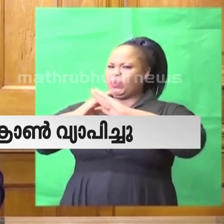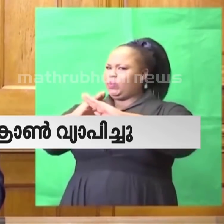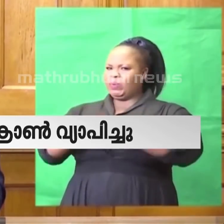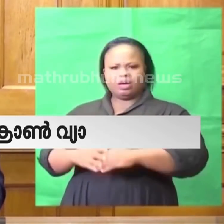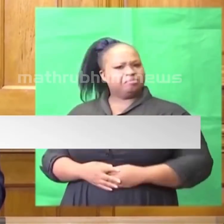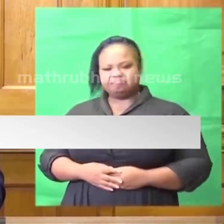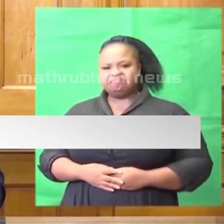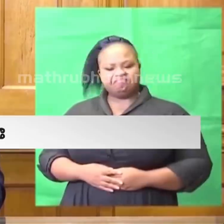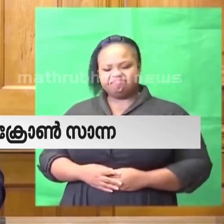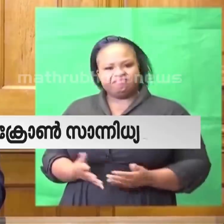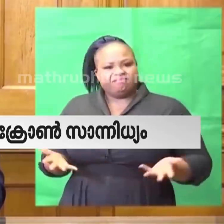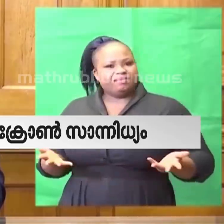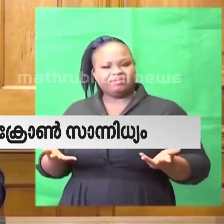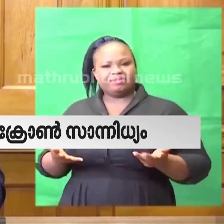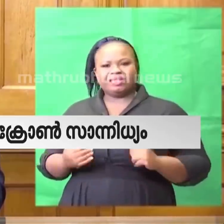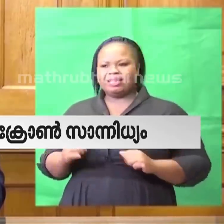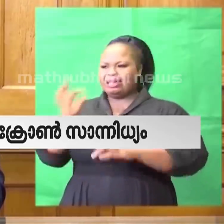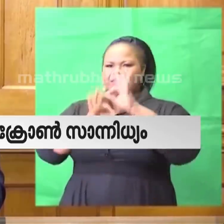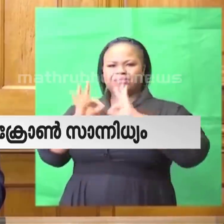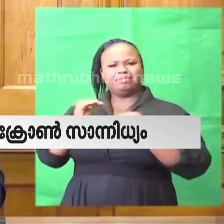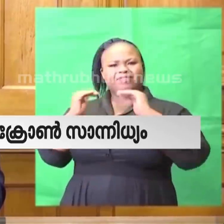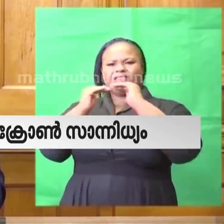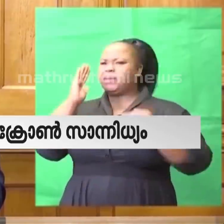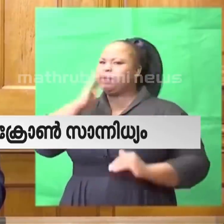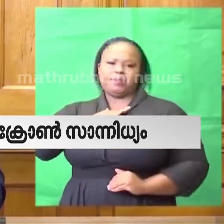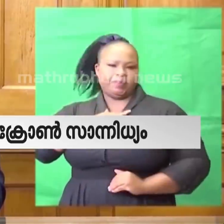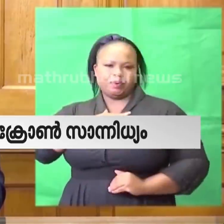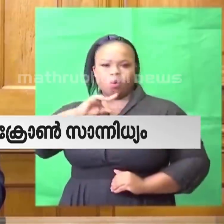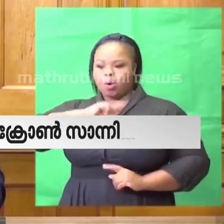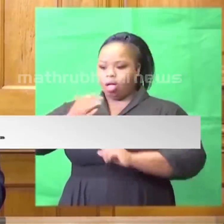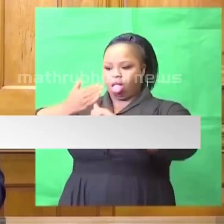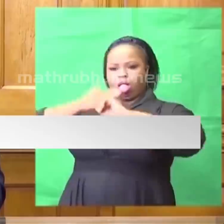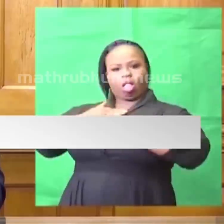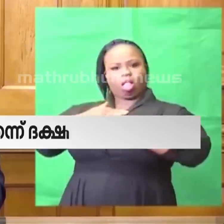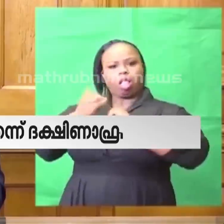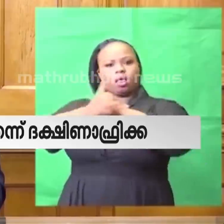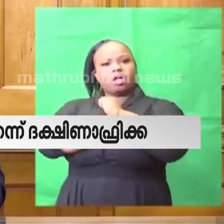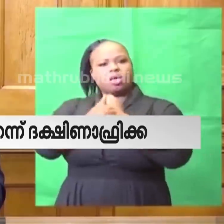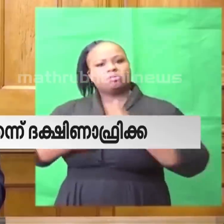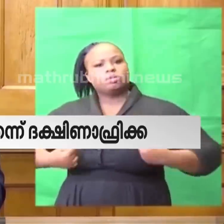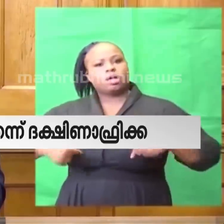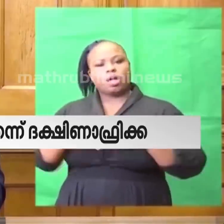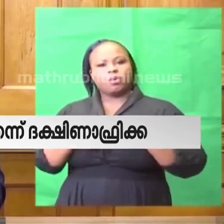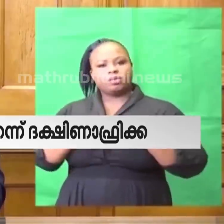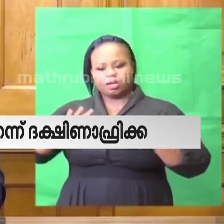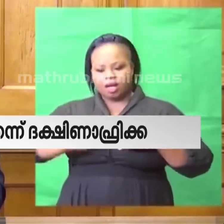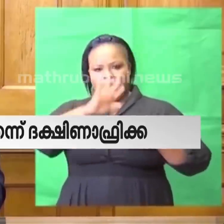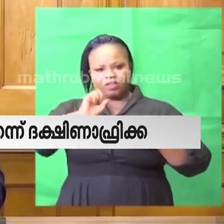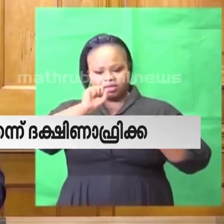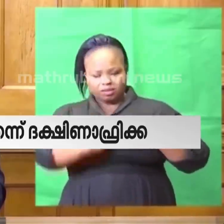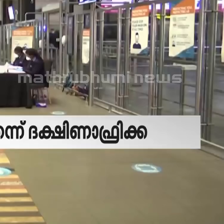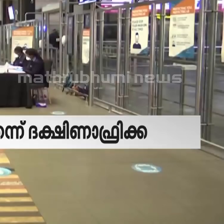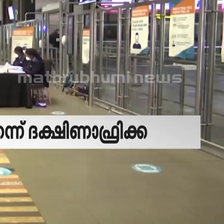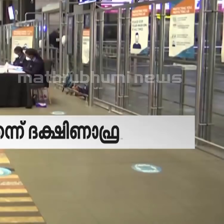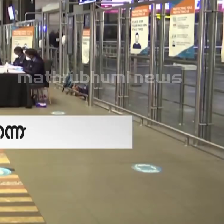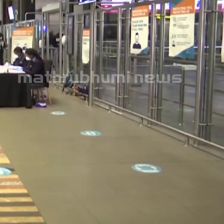Completely unjustified and unfairly discriminate against our country and our southern African sister